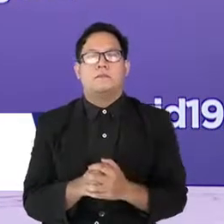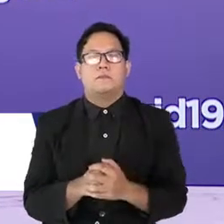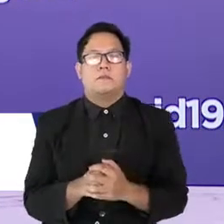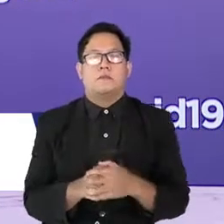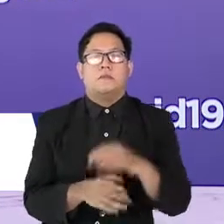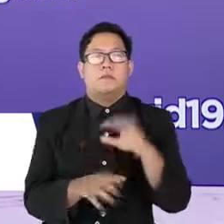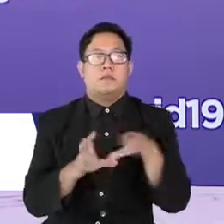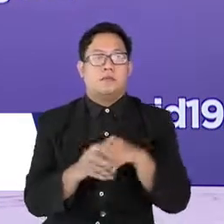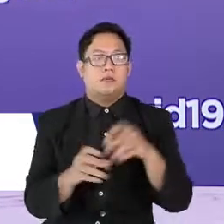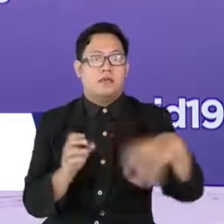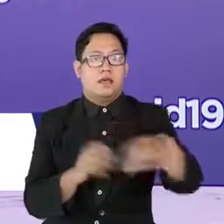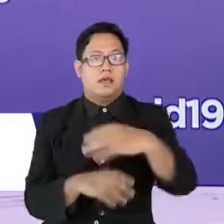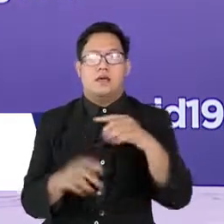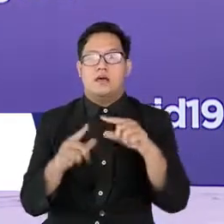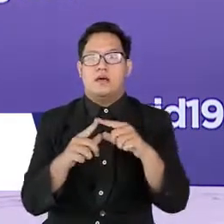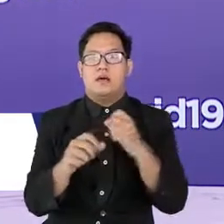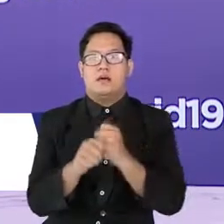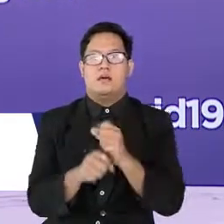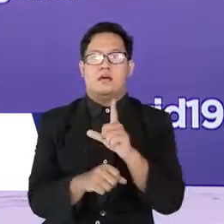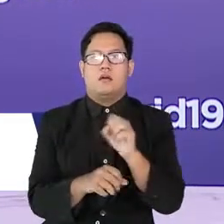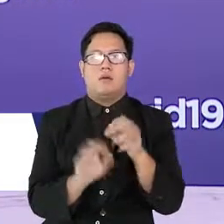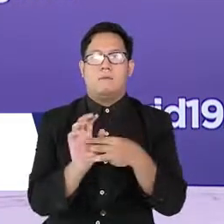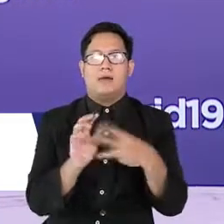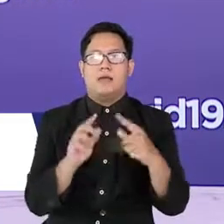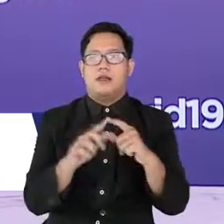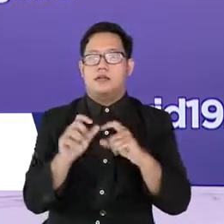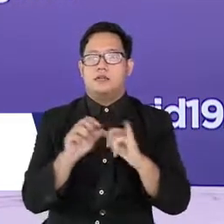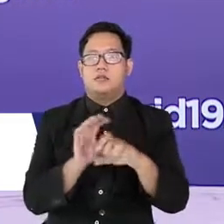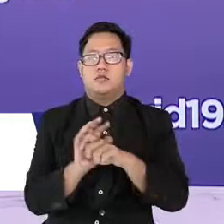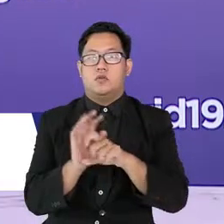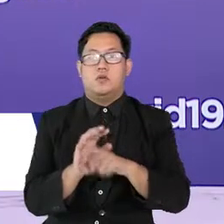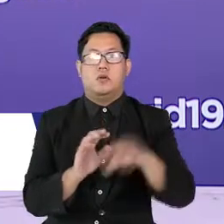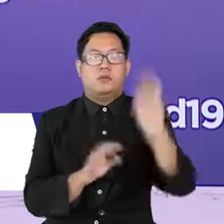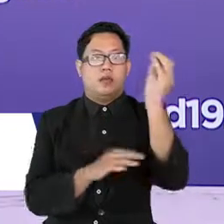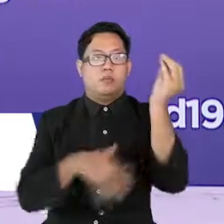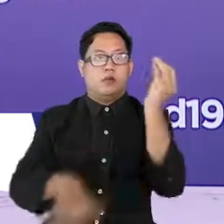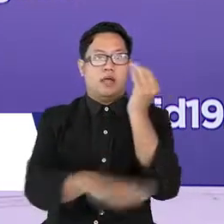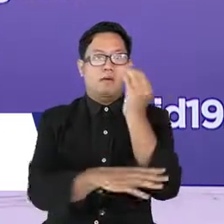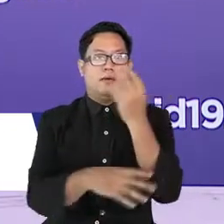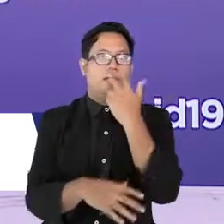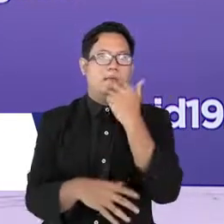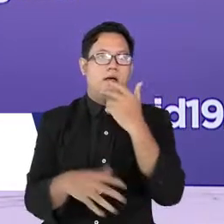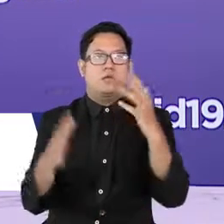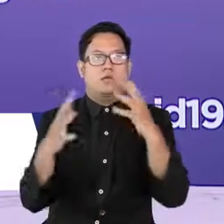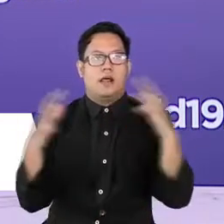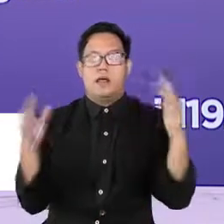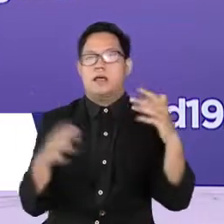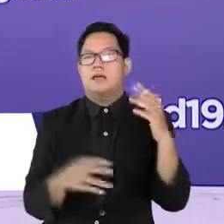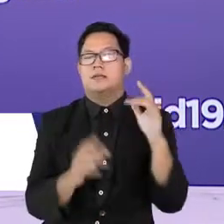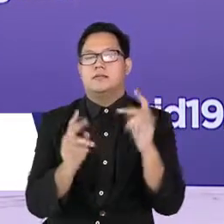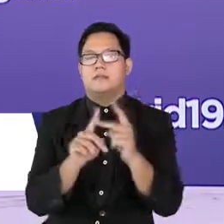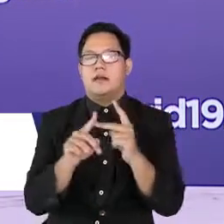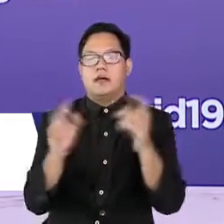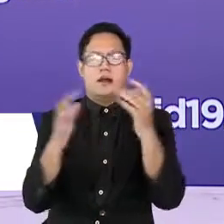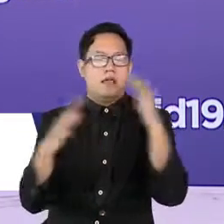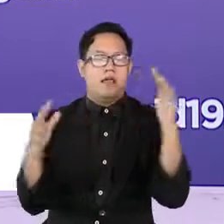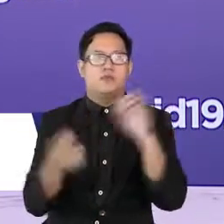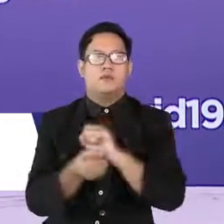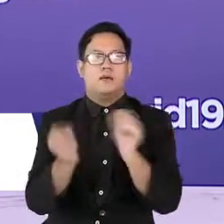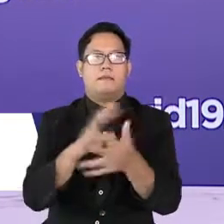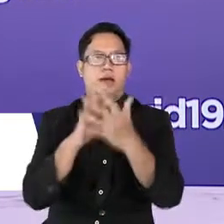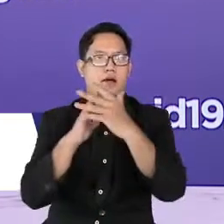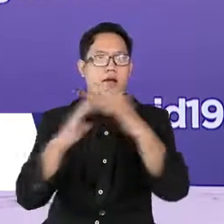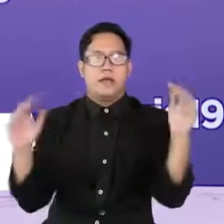aglomerasi seperti Jabodetabek Bandung Raya Semarang Raya surabayaraya telah